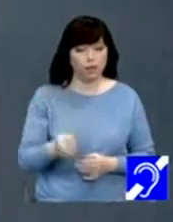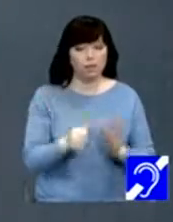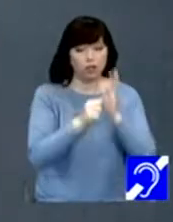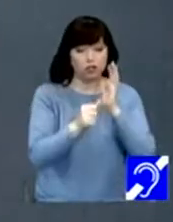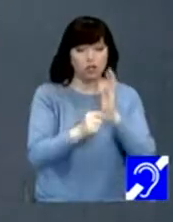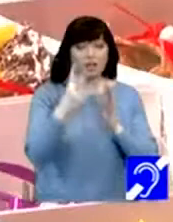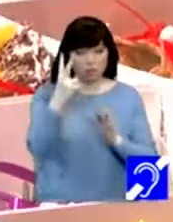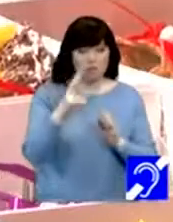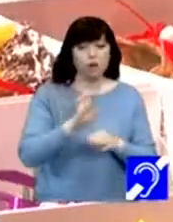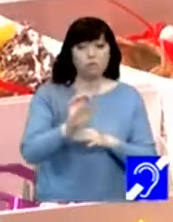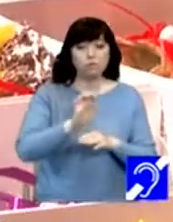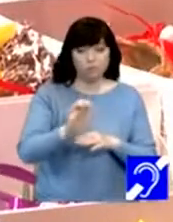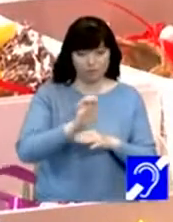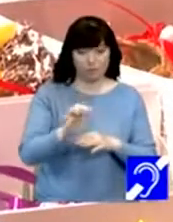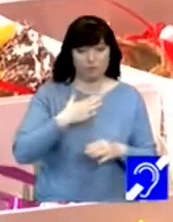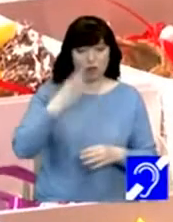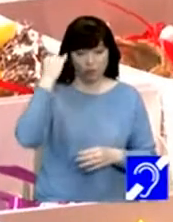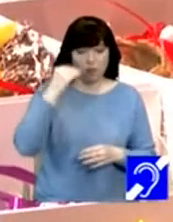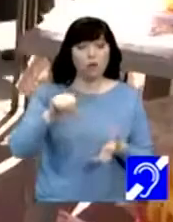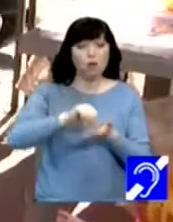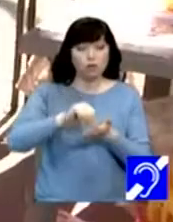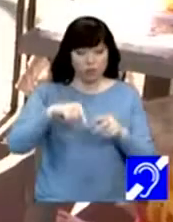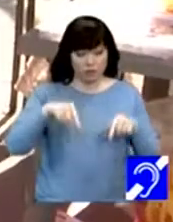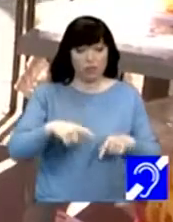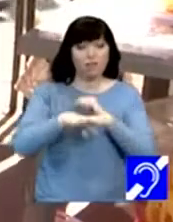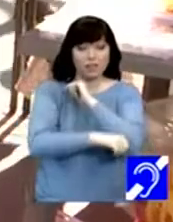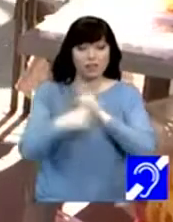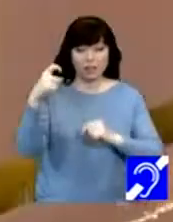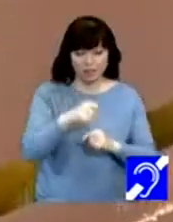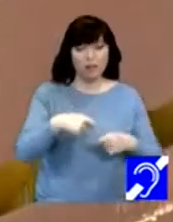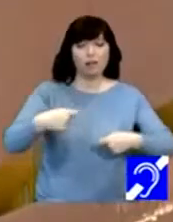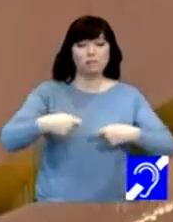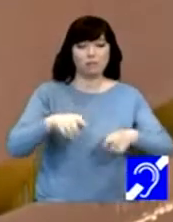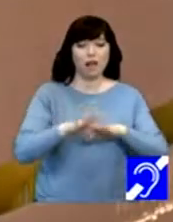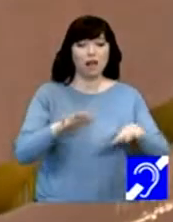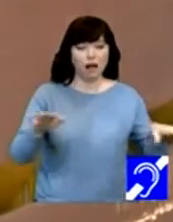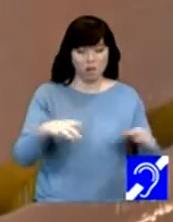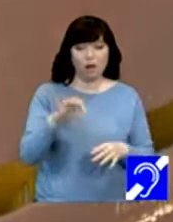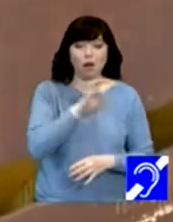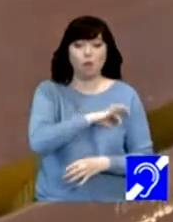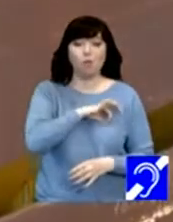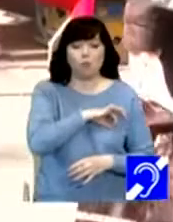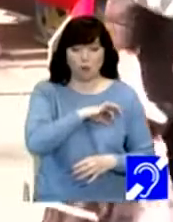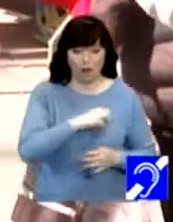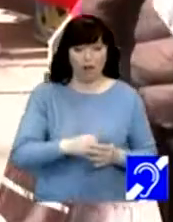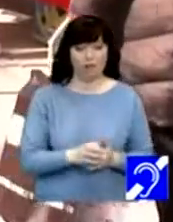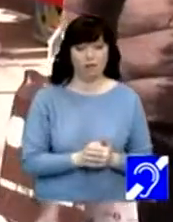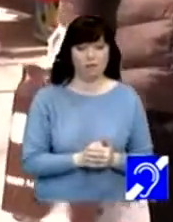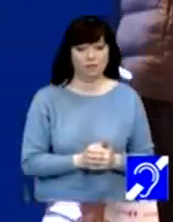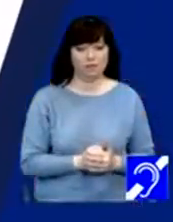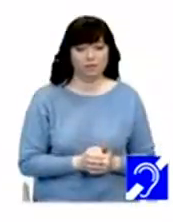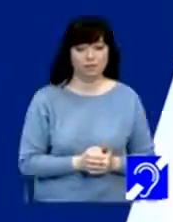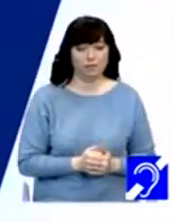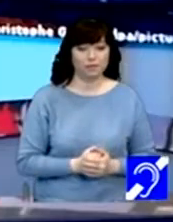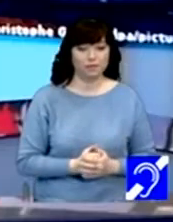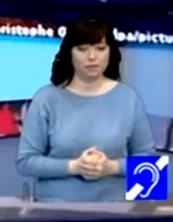62 de producători autohtoni participă în acest sfârșit de săptămână la un târg organizat în Parcul Alunelul din sectorul Buiucani al Chișinăului.